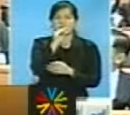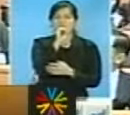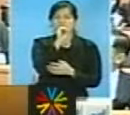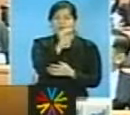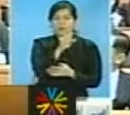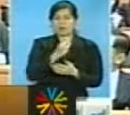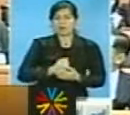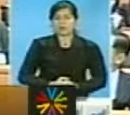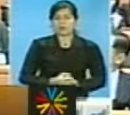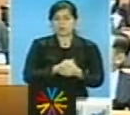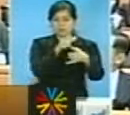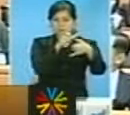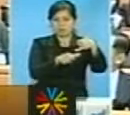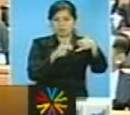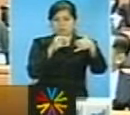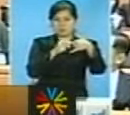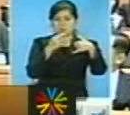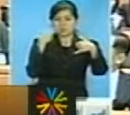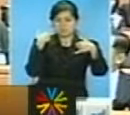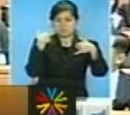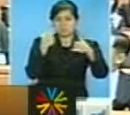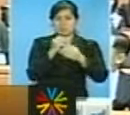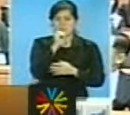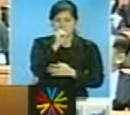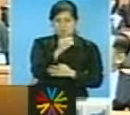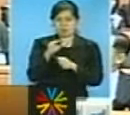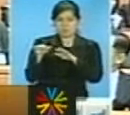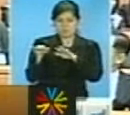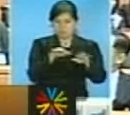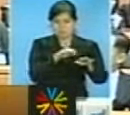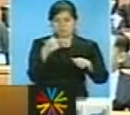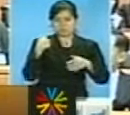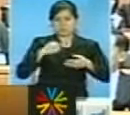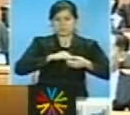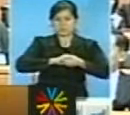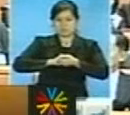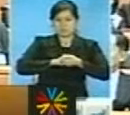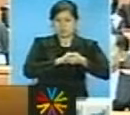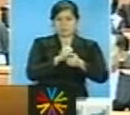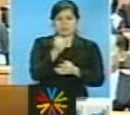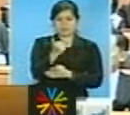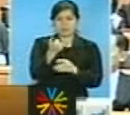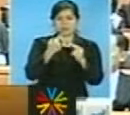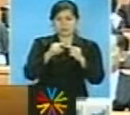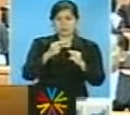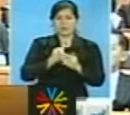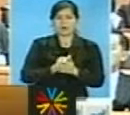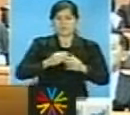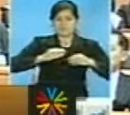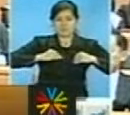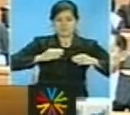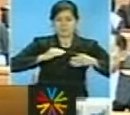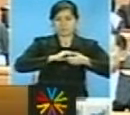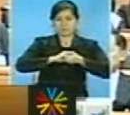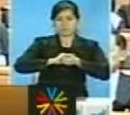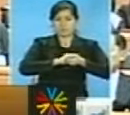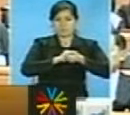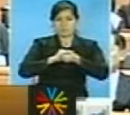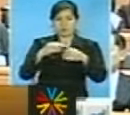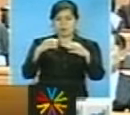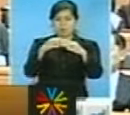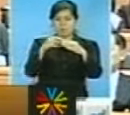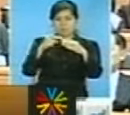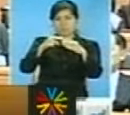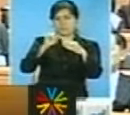ว่าว่าเขาพร้อมจะปรองดองทุกคนแต่จะไม่ปรองดองกับผู้ก่อการร้าย